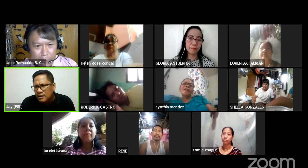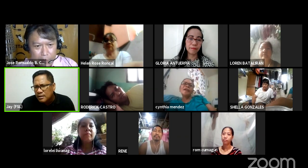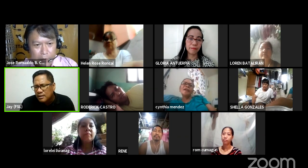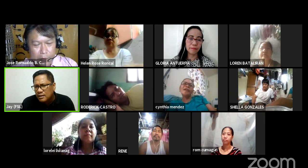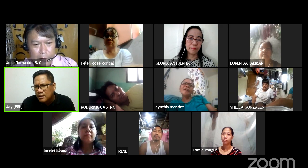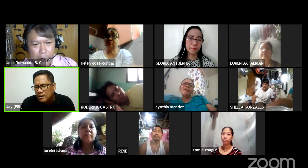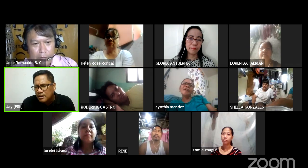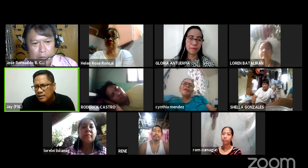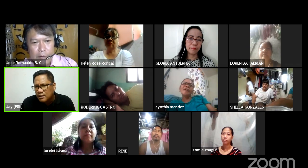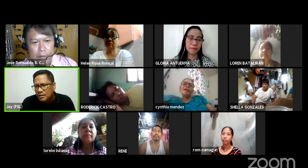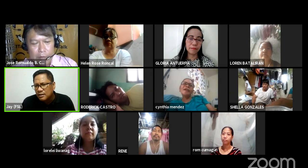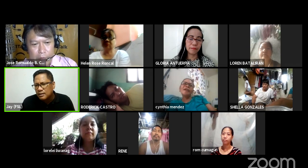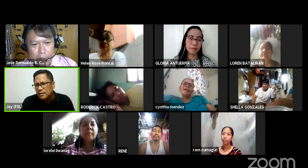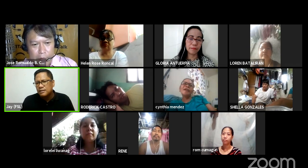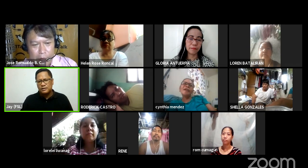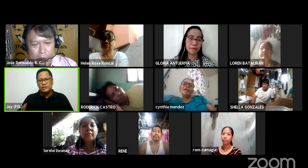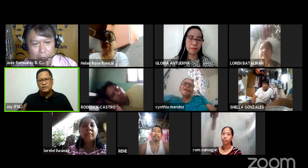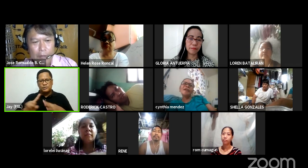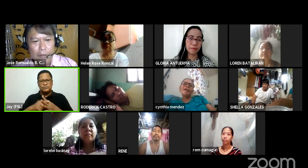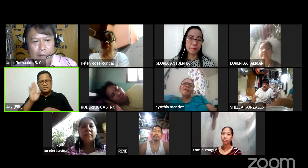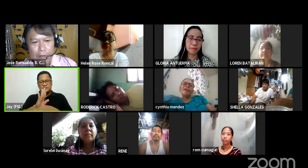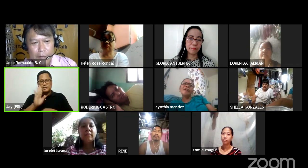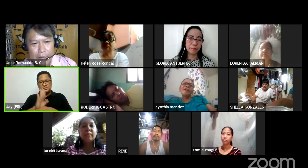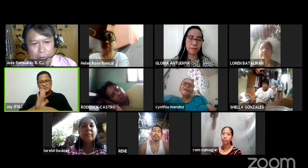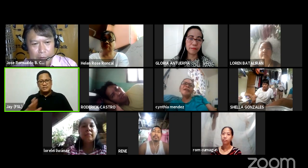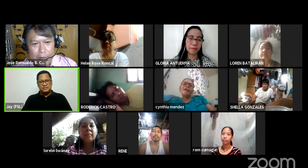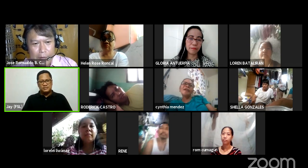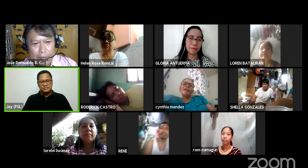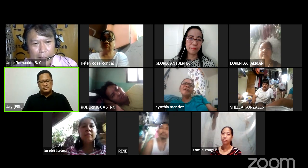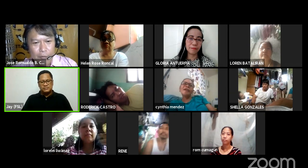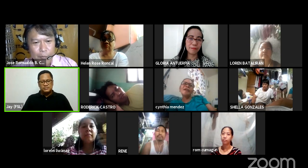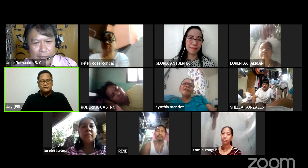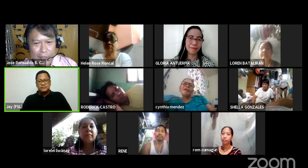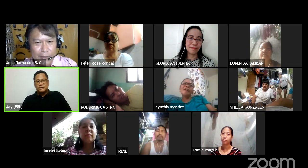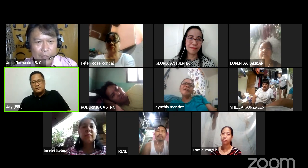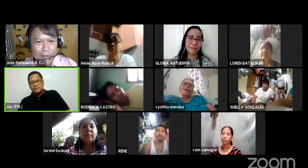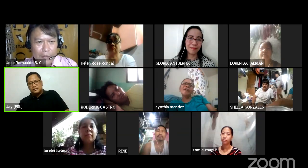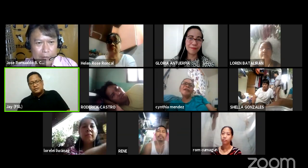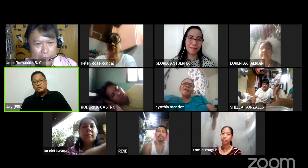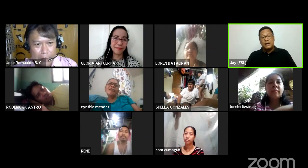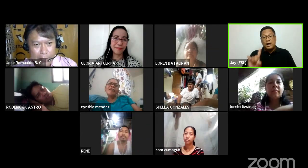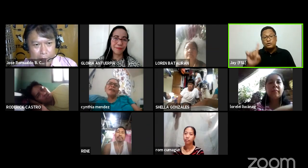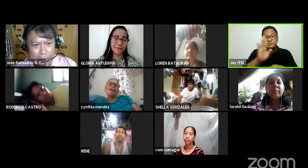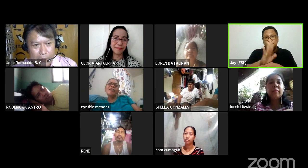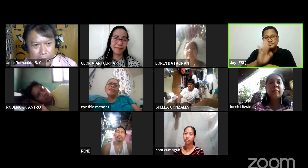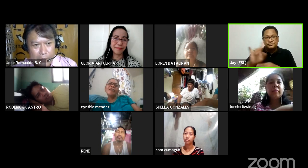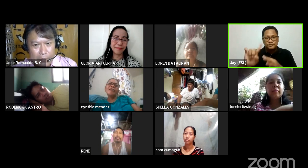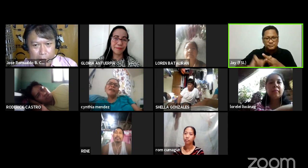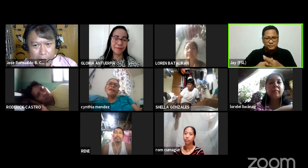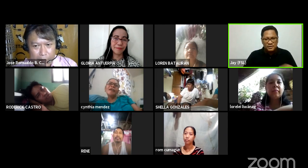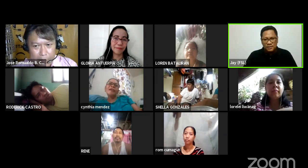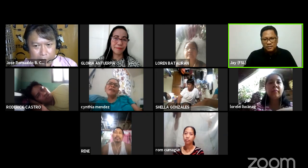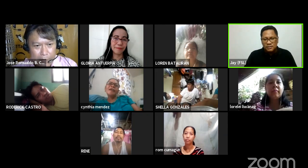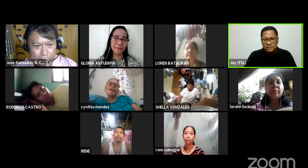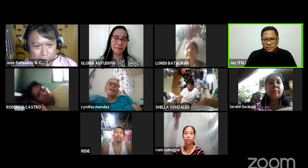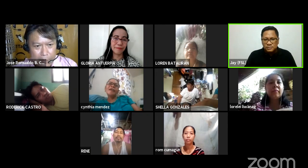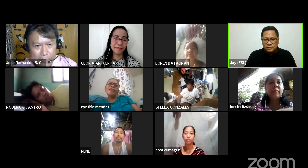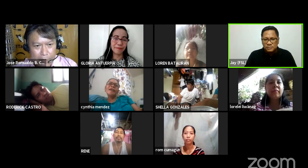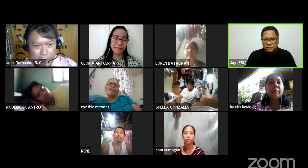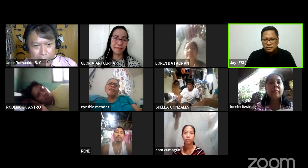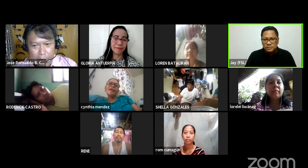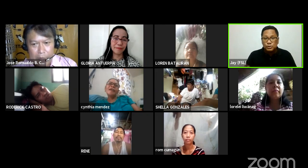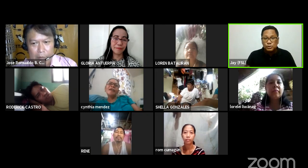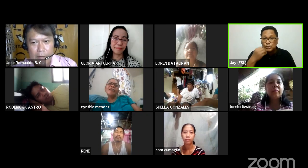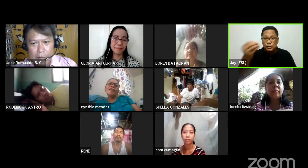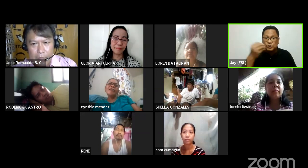inumpisahan na business. Oo. Anong business 'yon? By order nga